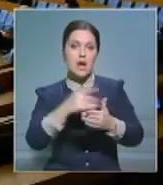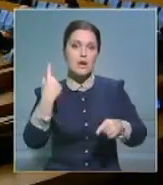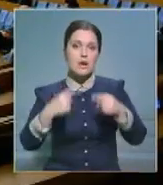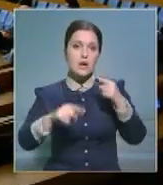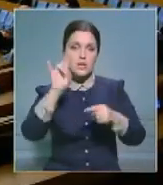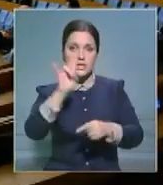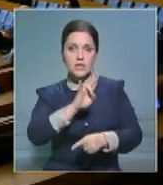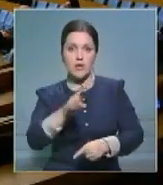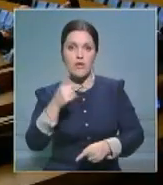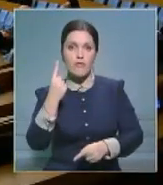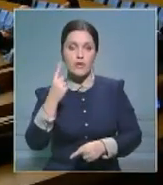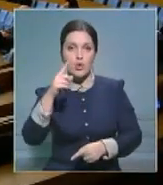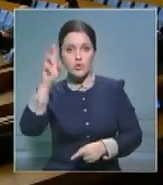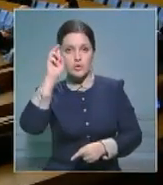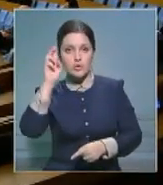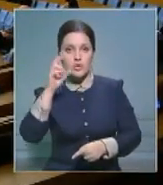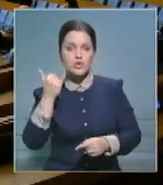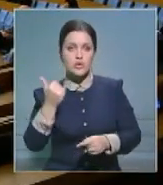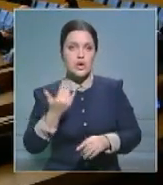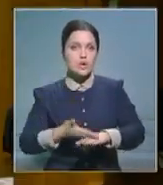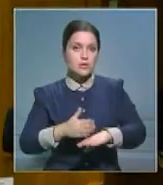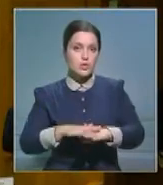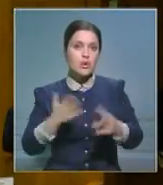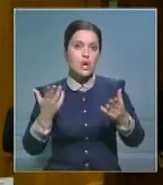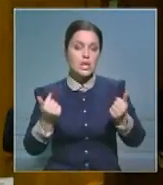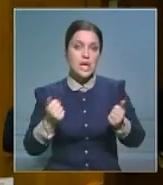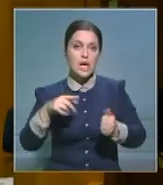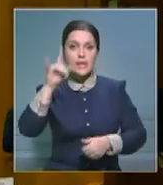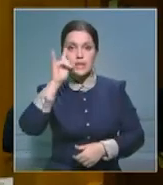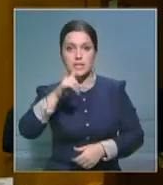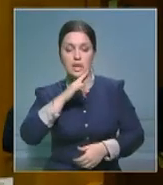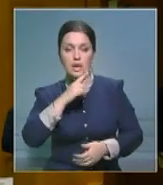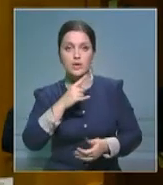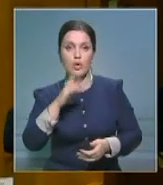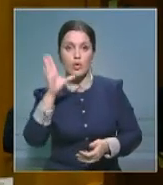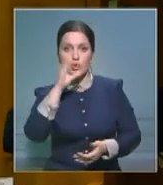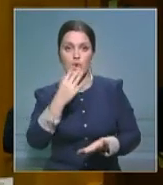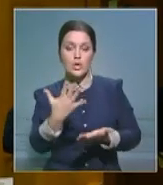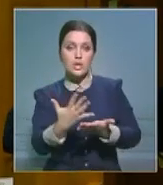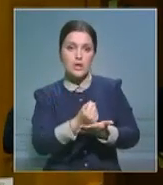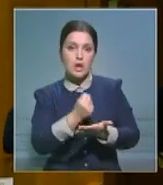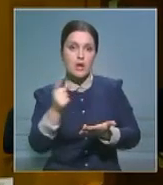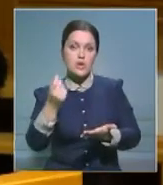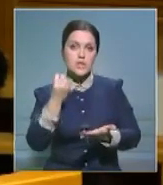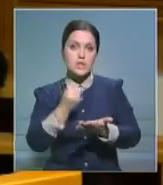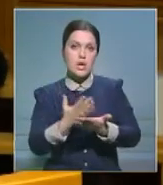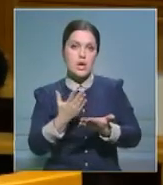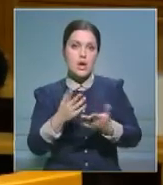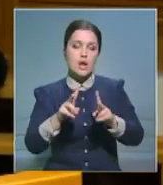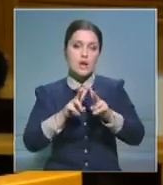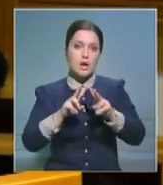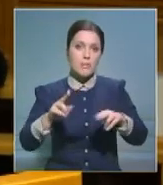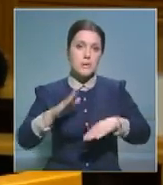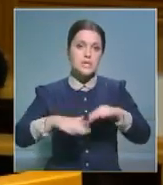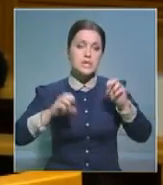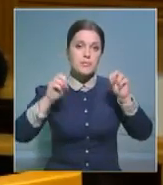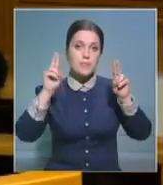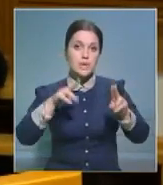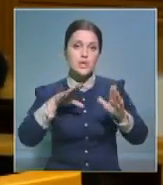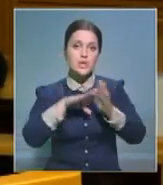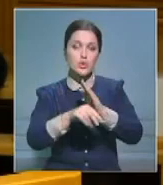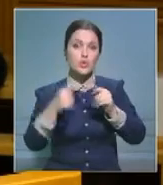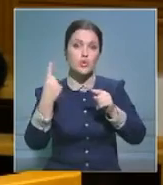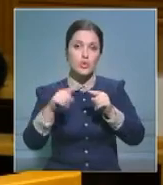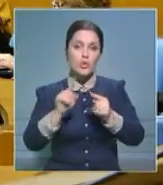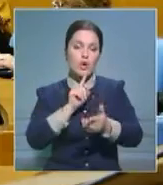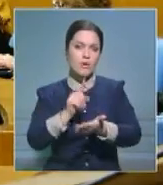в одной стране, становится все поболезненнее. Казахстану удалось достичь этого ценного равновесия. Эксперты считают, что другие